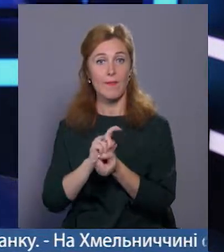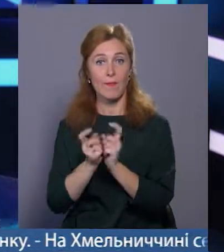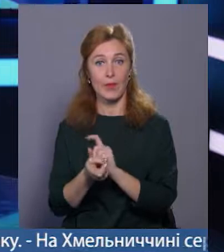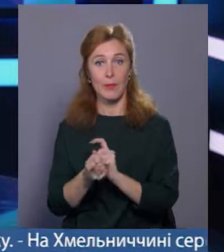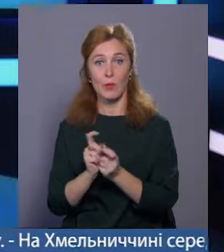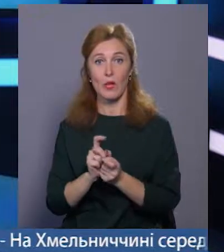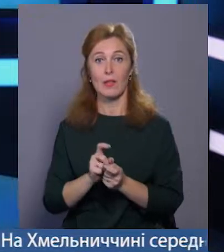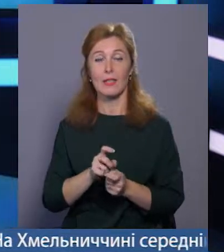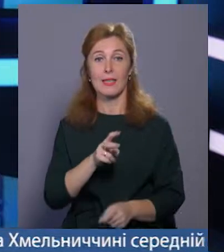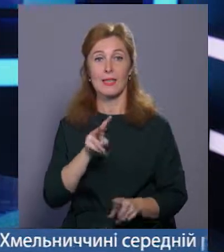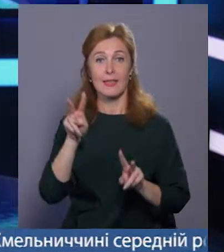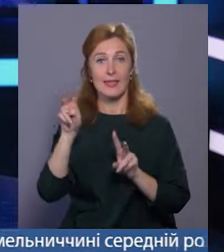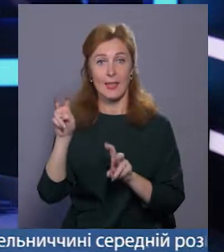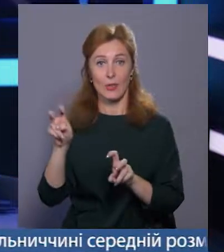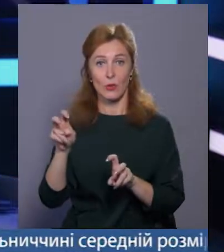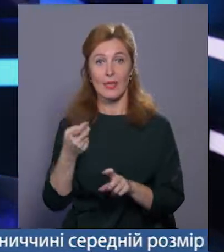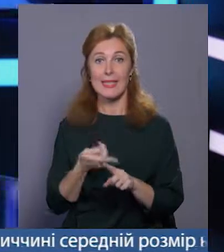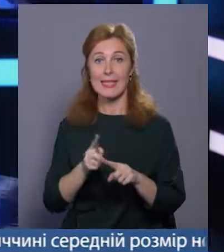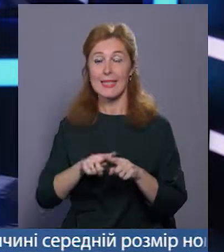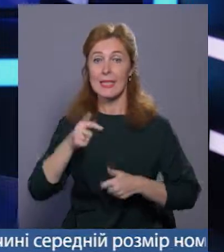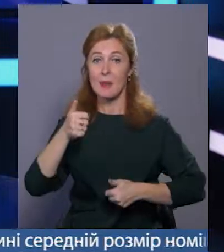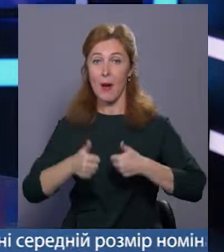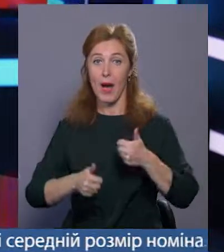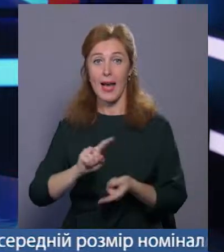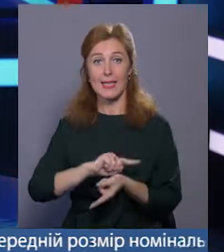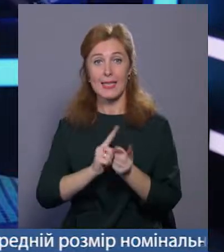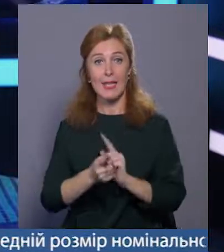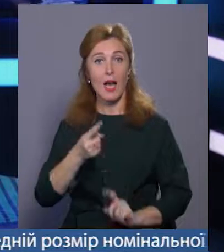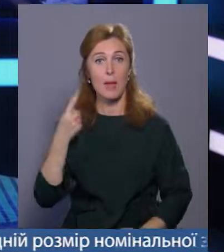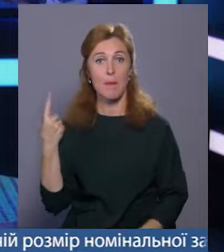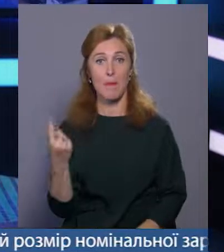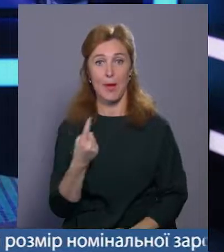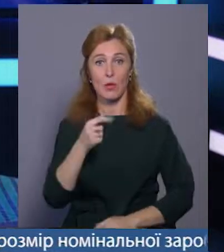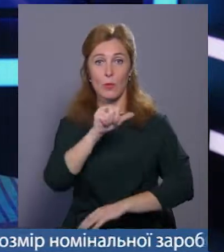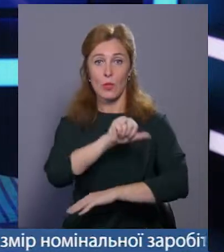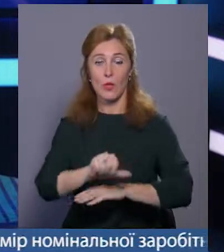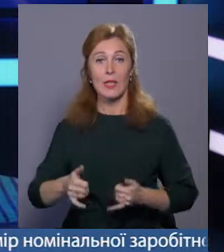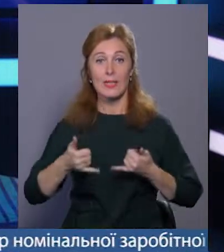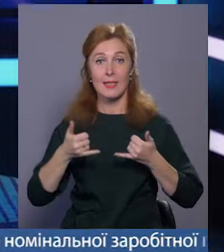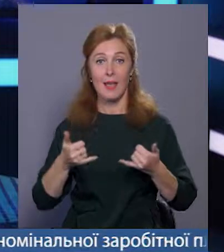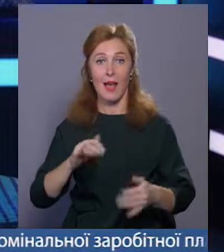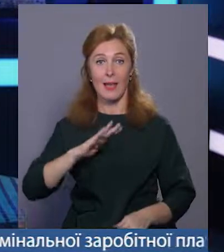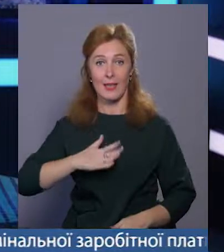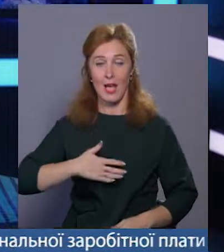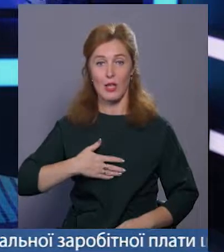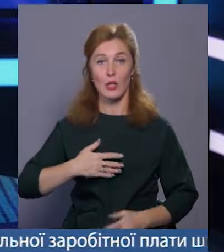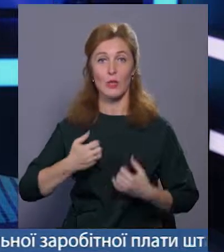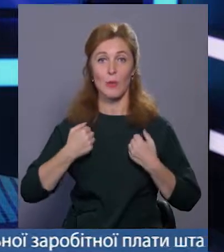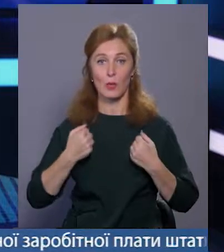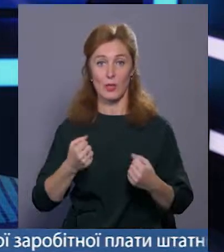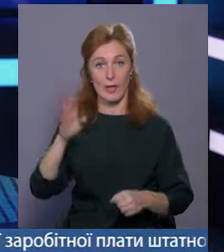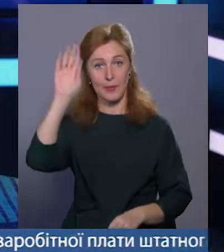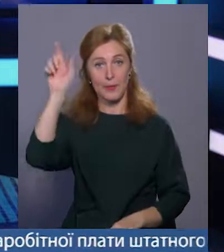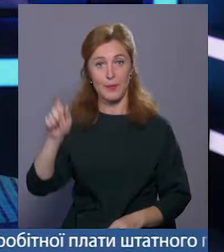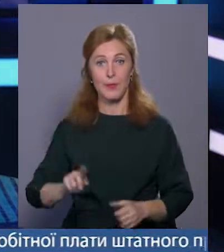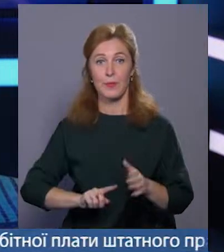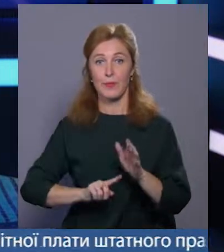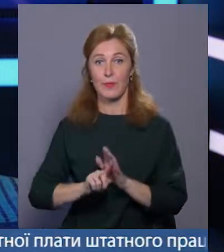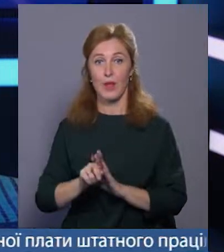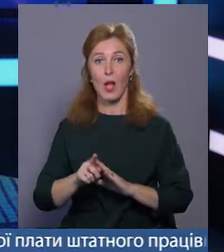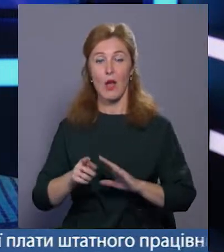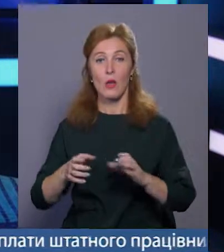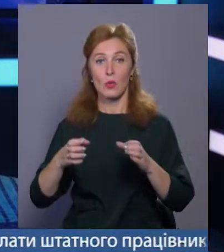у Чорногорії. Ці змагання від весни стали першими закордонними для наших спортсменів. Денис вирушив на старти у складі